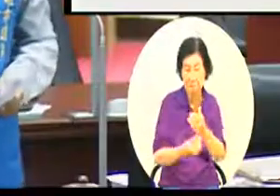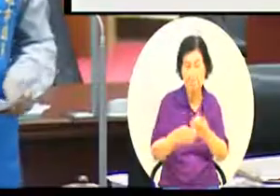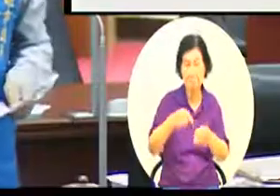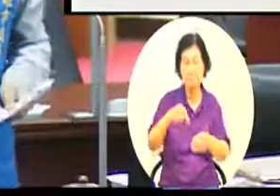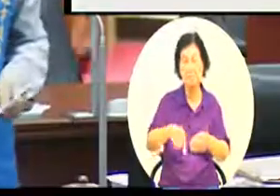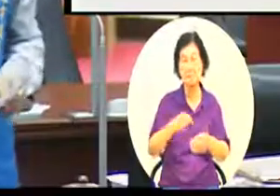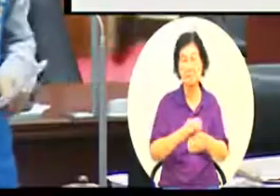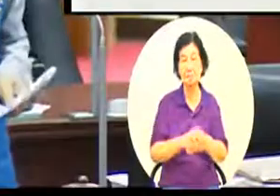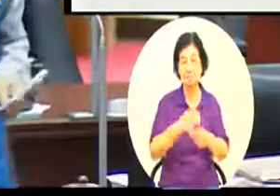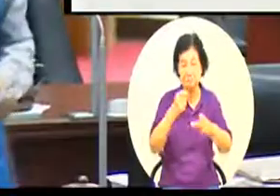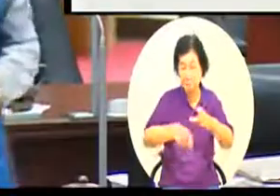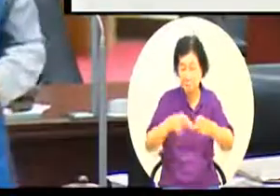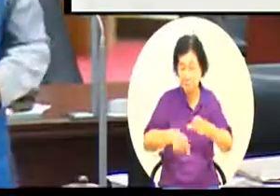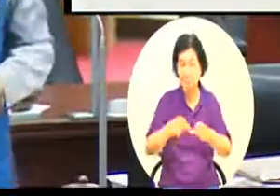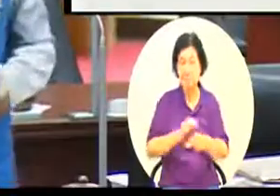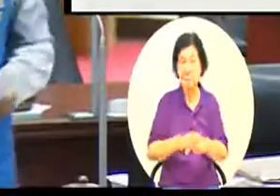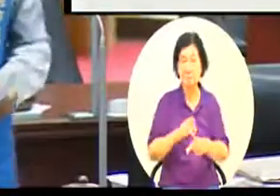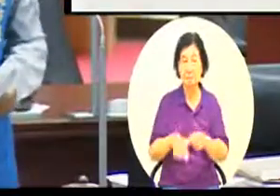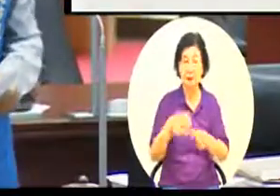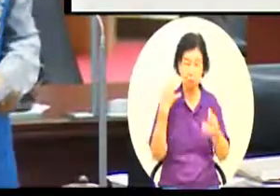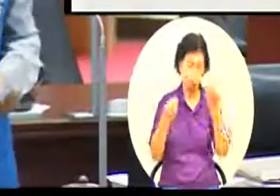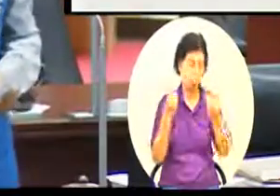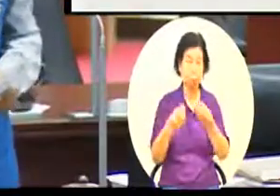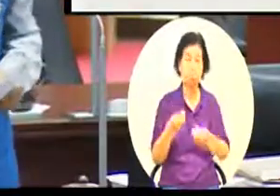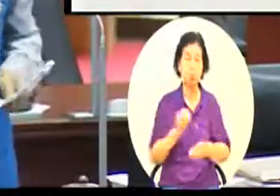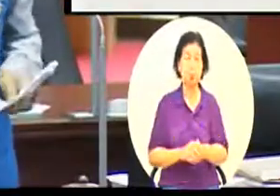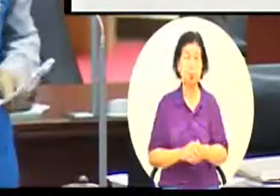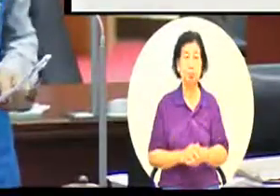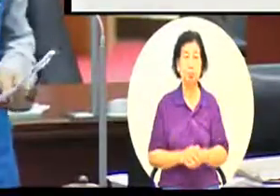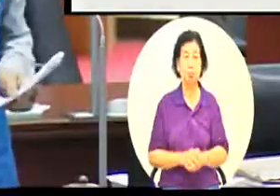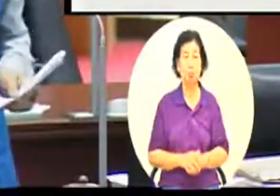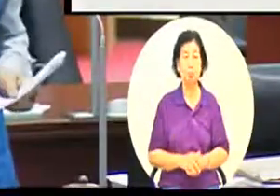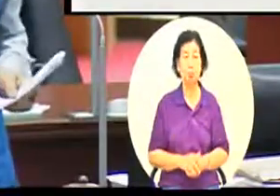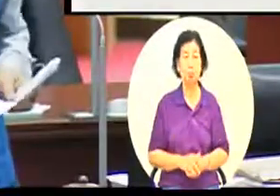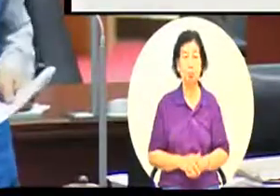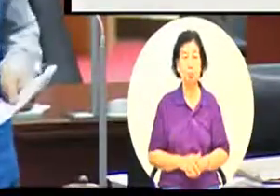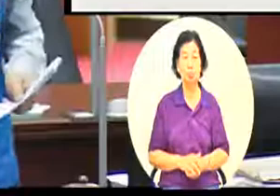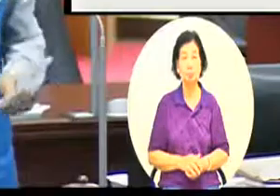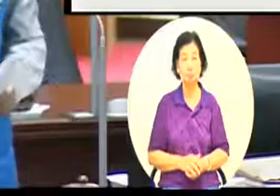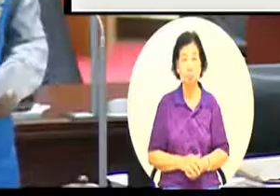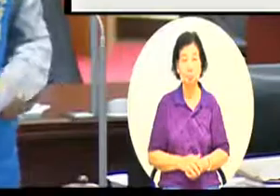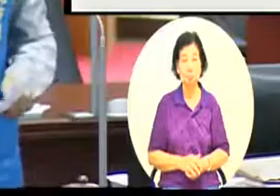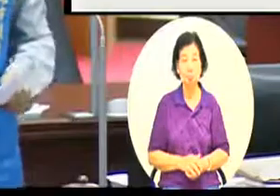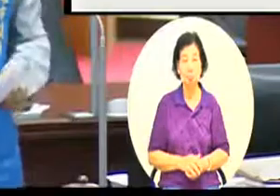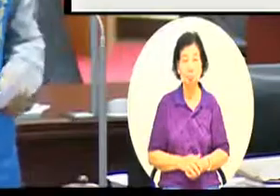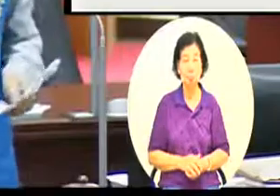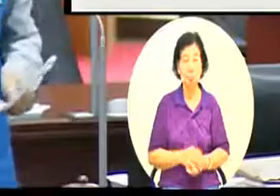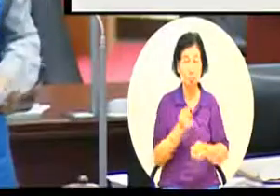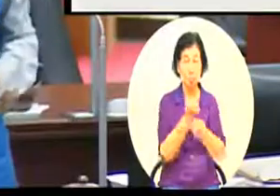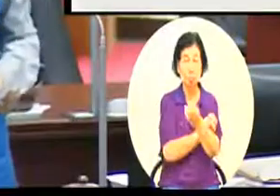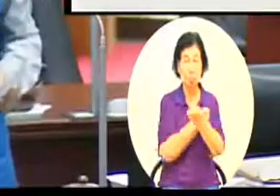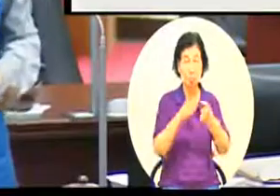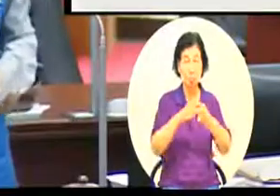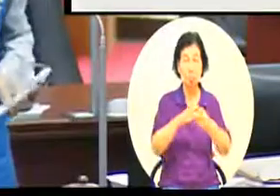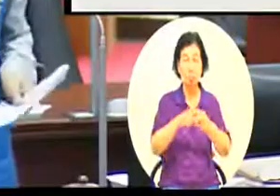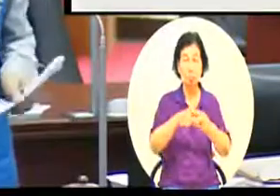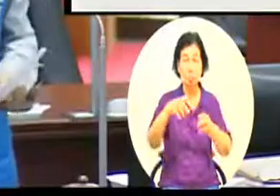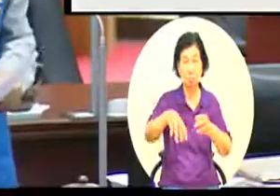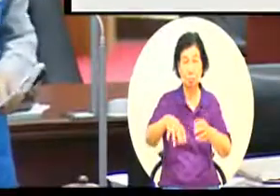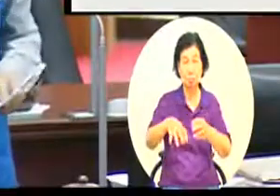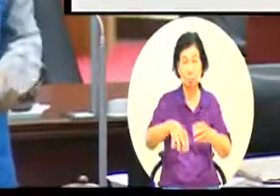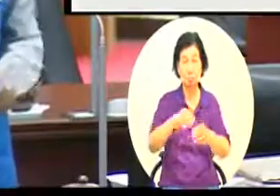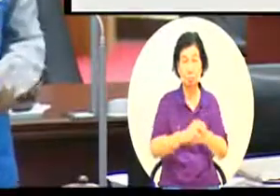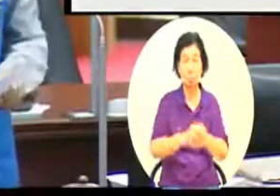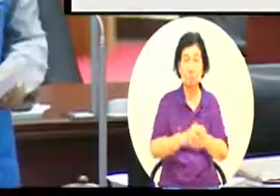哈，大家还是很模糊的一个状态了。那因为劳工局乃让进一步加以辅导的